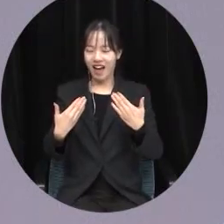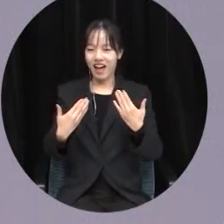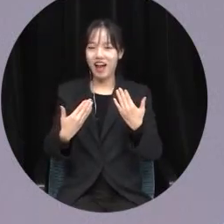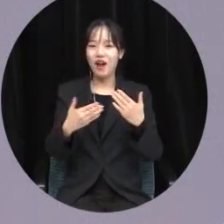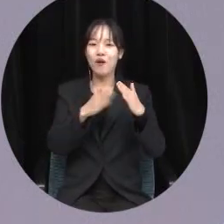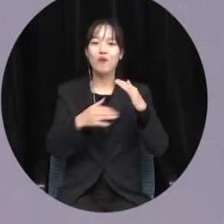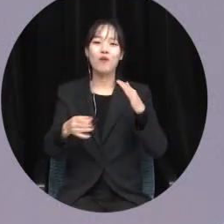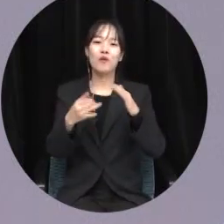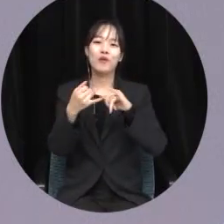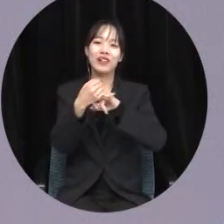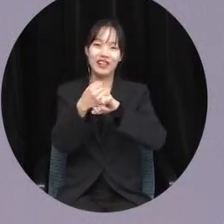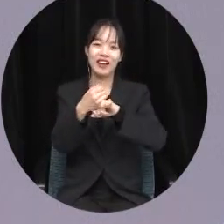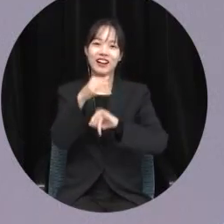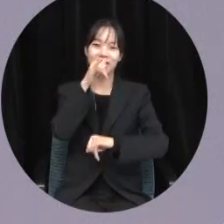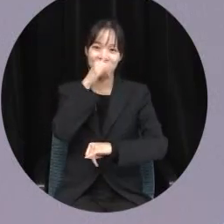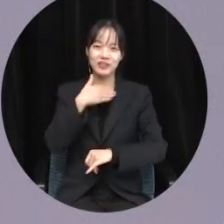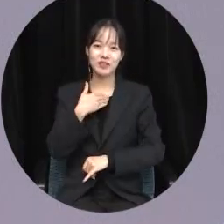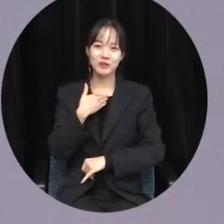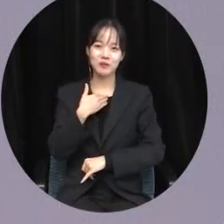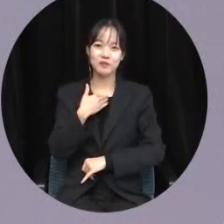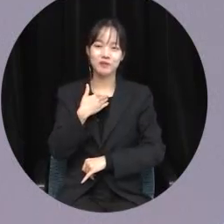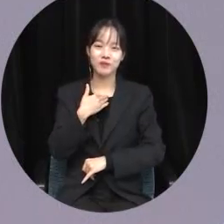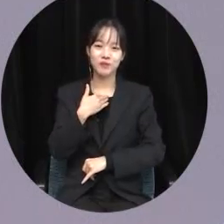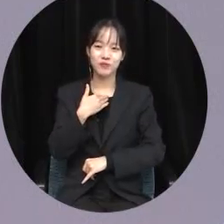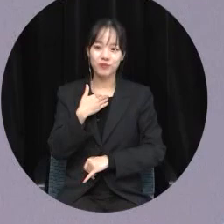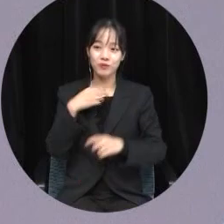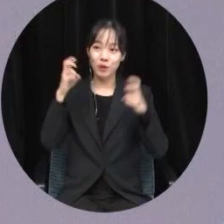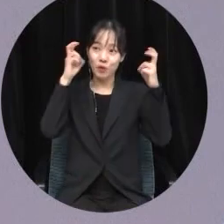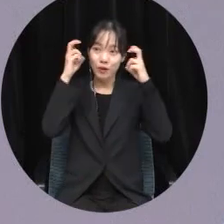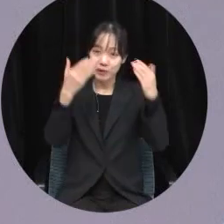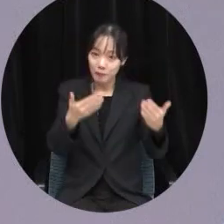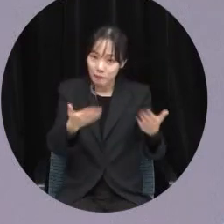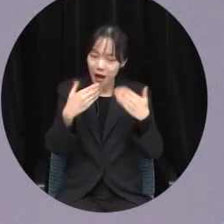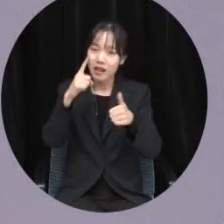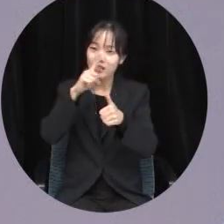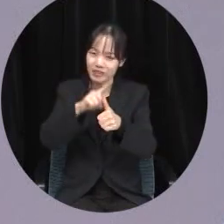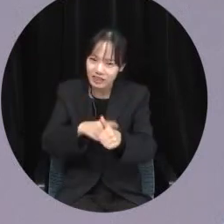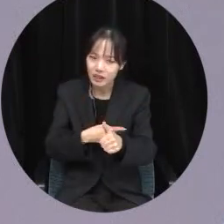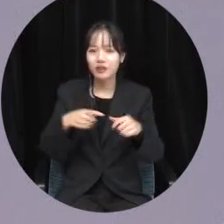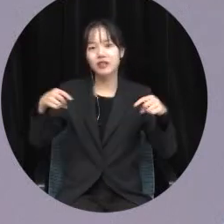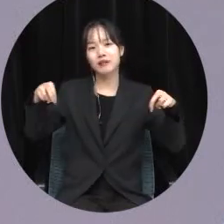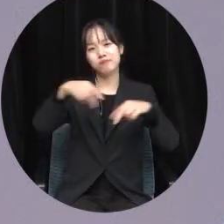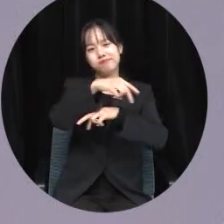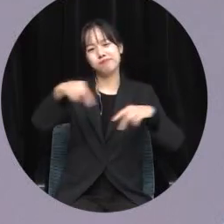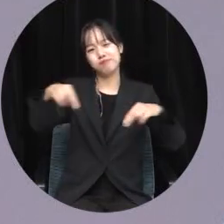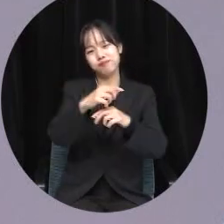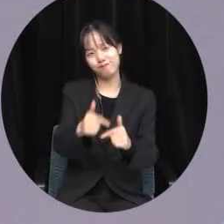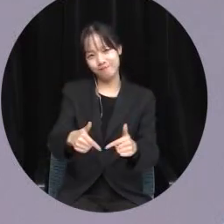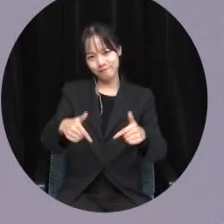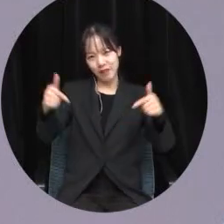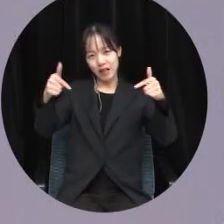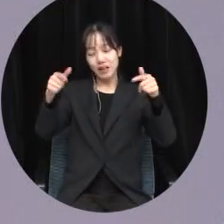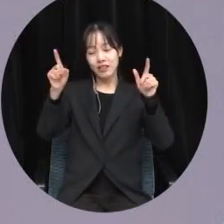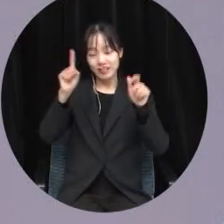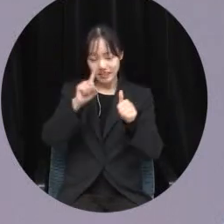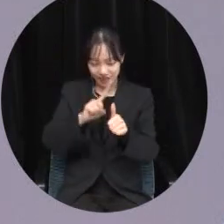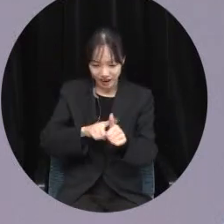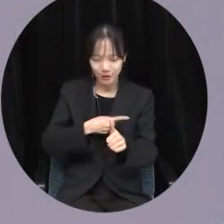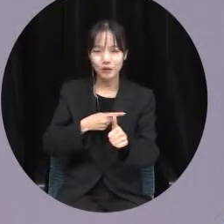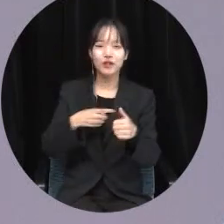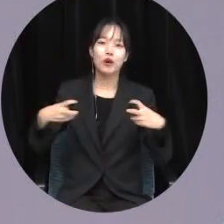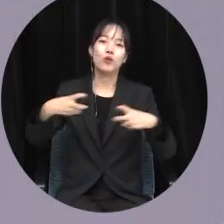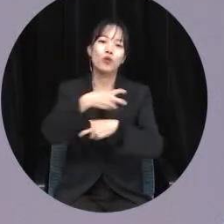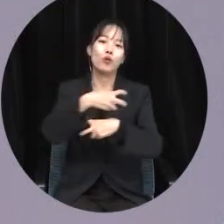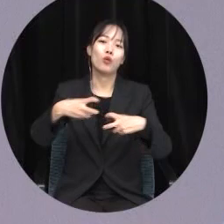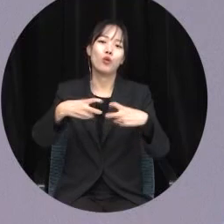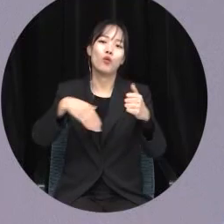또 유동 인구가 늘어나고 그에 따라 자연스럽게 교통 인프라 확충 차원에서